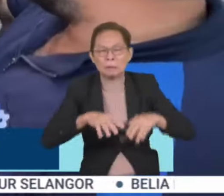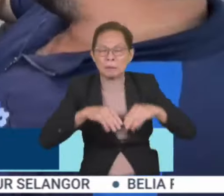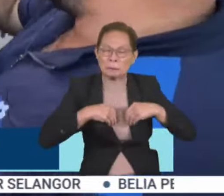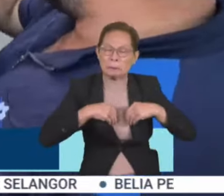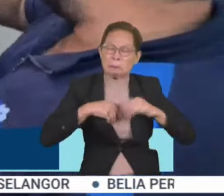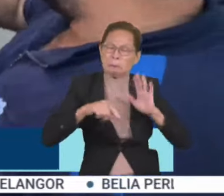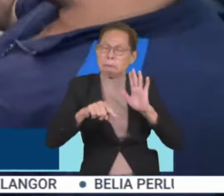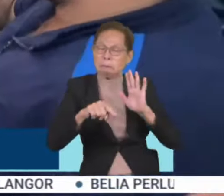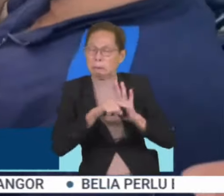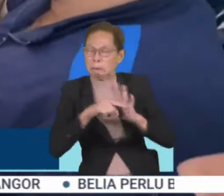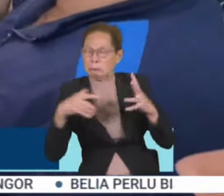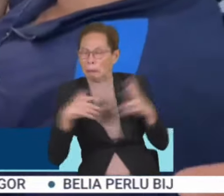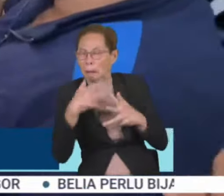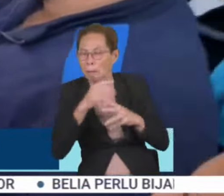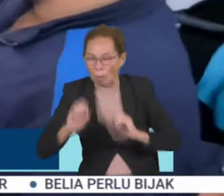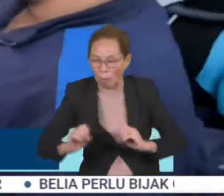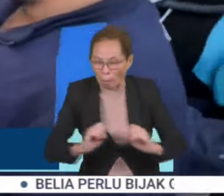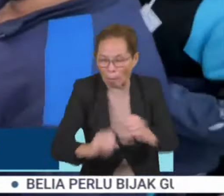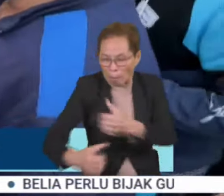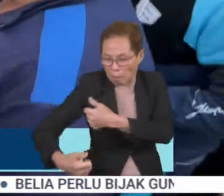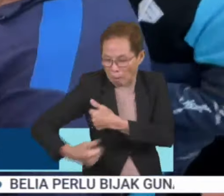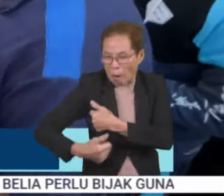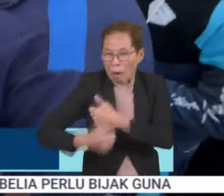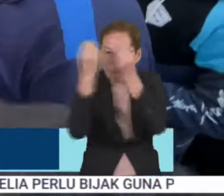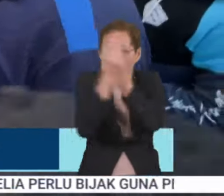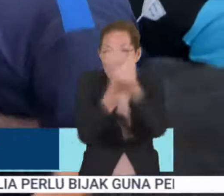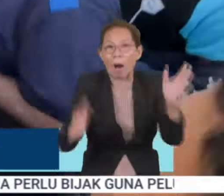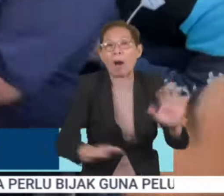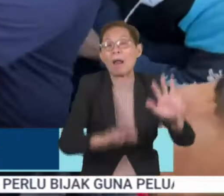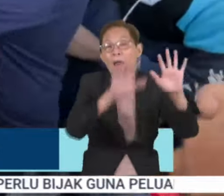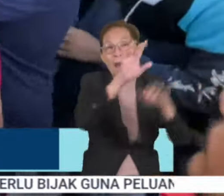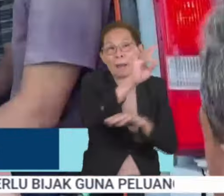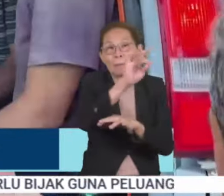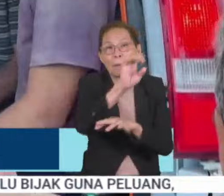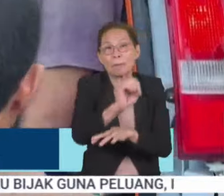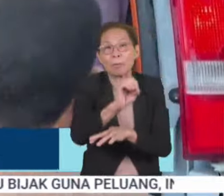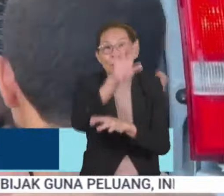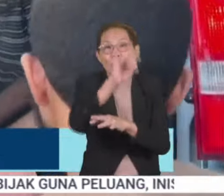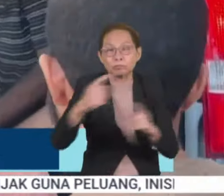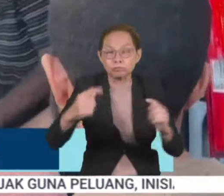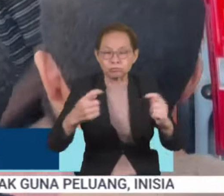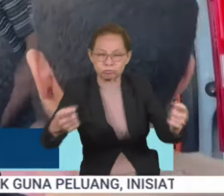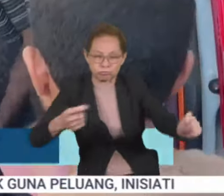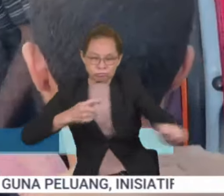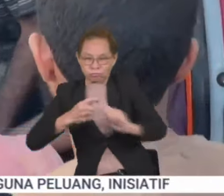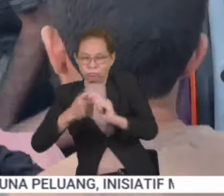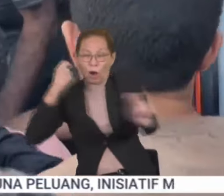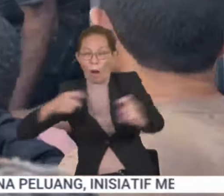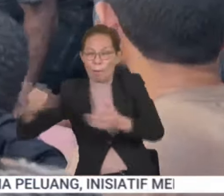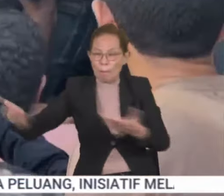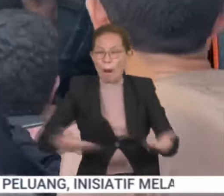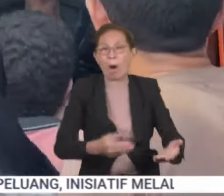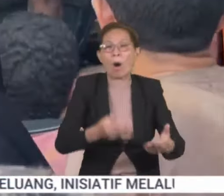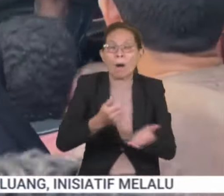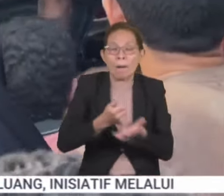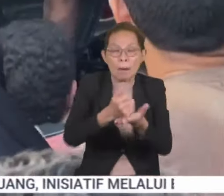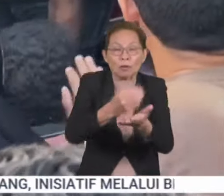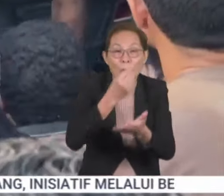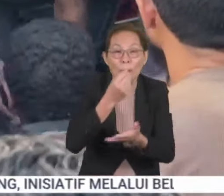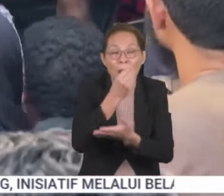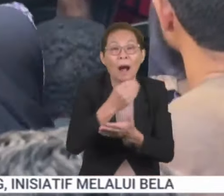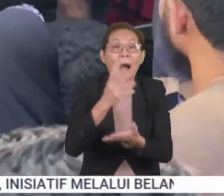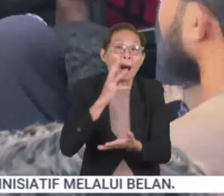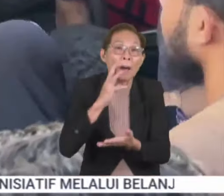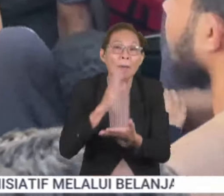ngeri akibat operasi ketenteraan. Beliau turut mendedahkan hanya 80 truk yang membawa bantuan makanan atau air dibenarkan memasuki